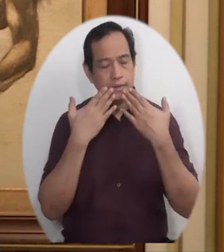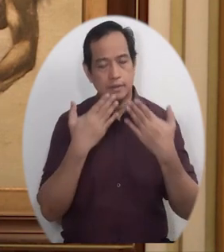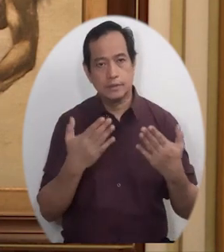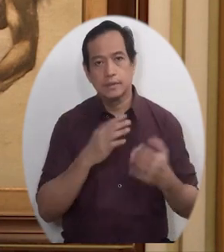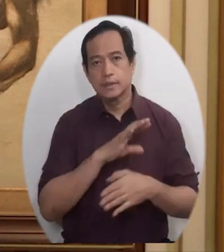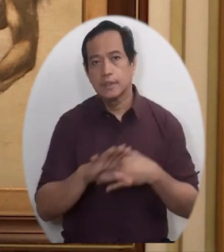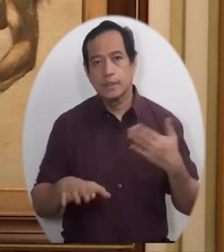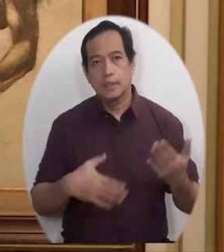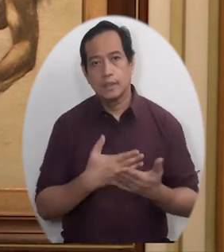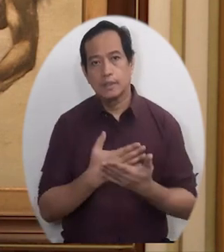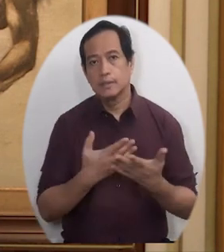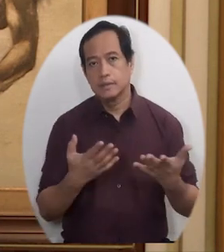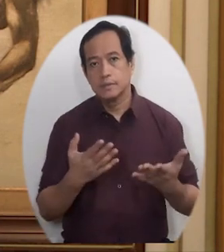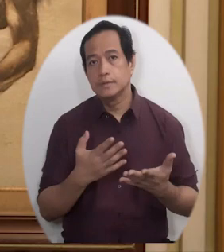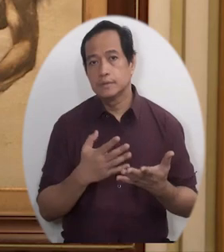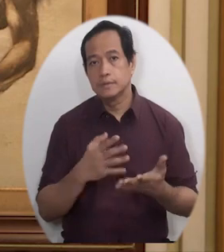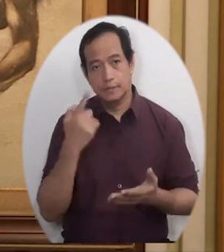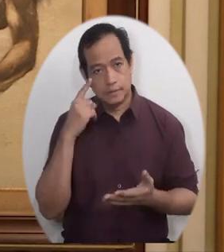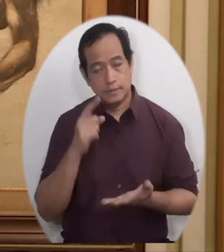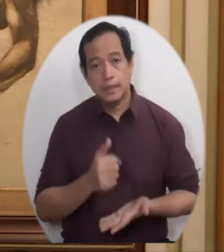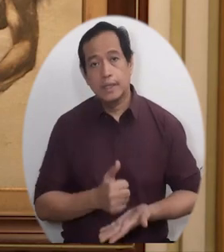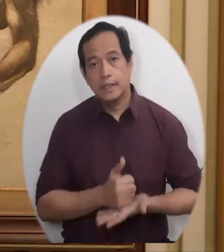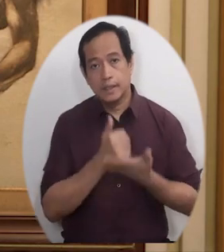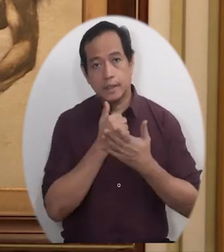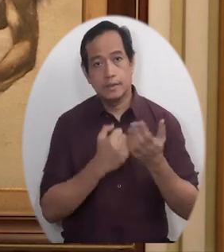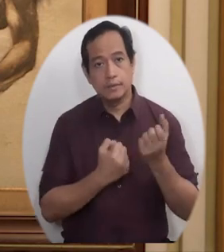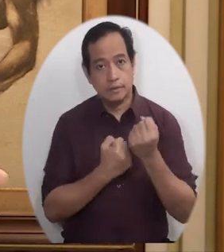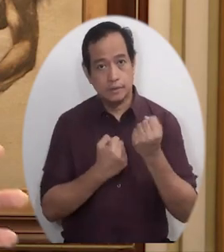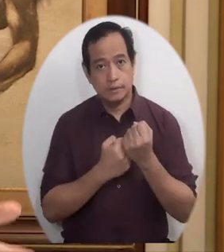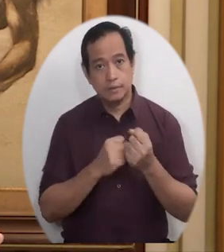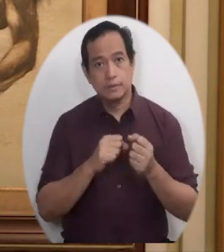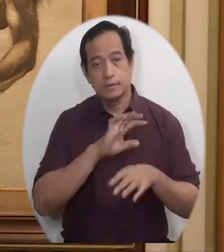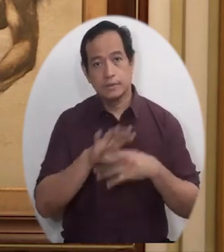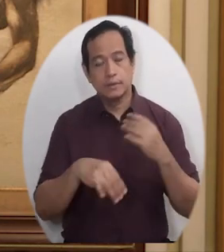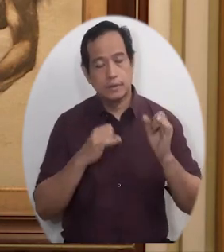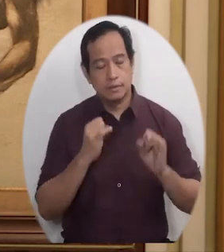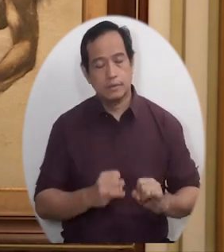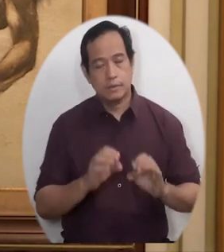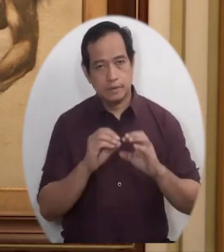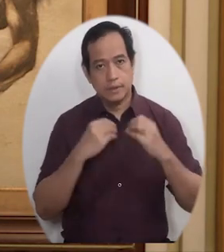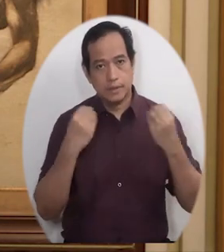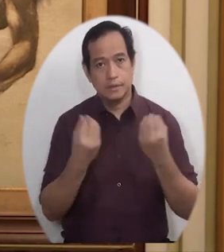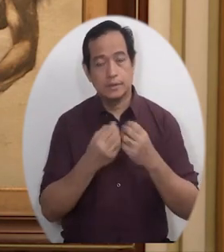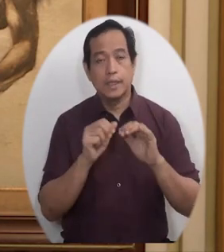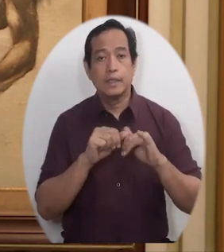kami nagpapasalamat sa inyong tulong at suporta sa lahat ng mga individual,